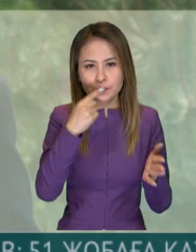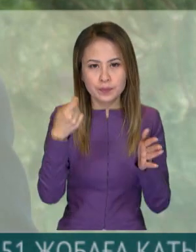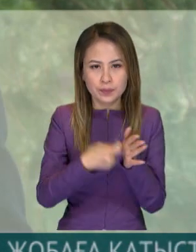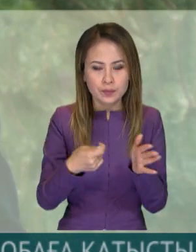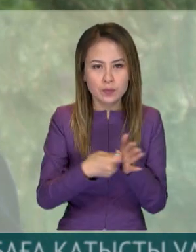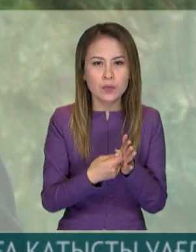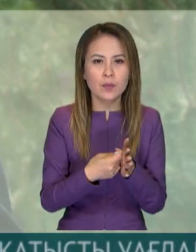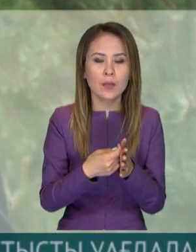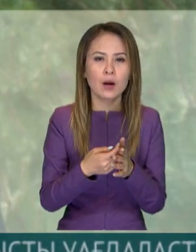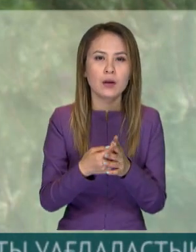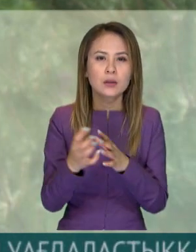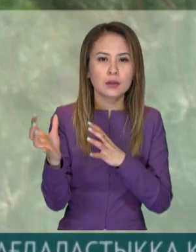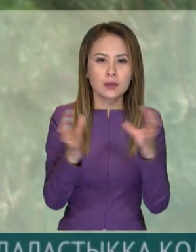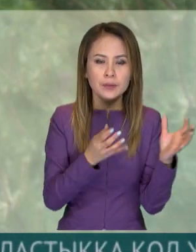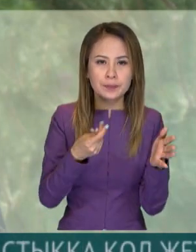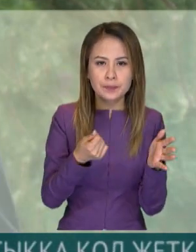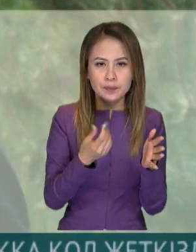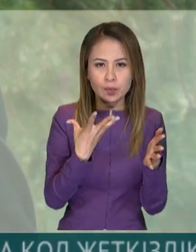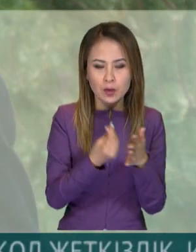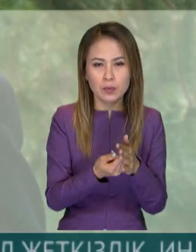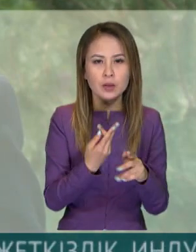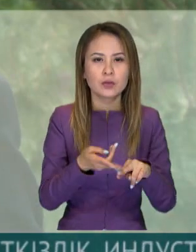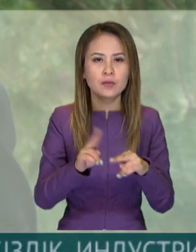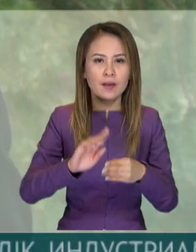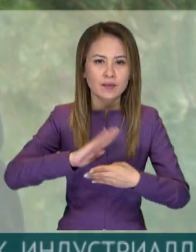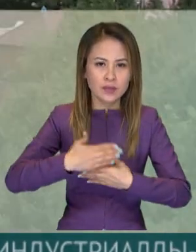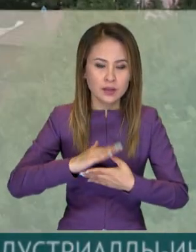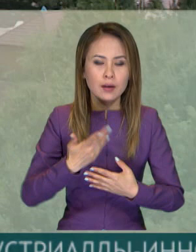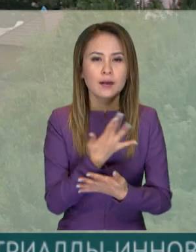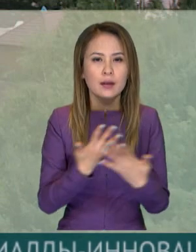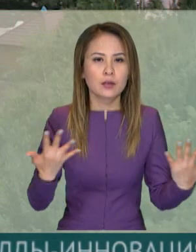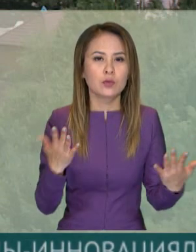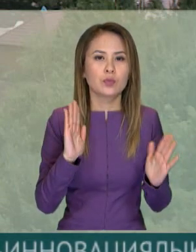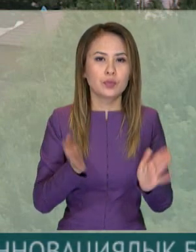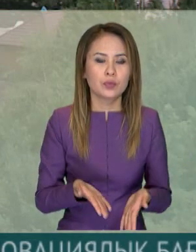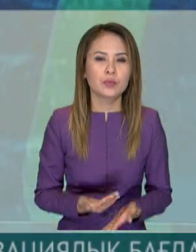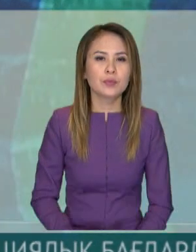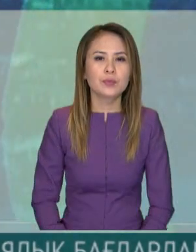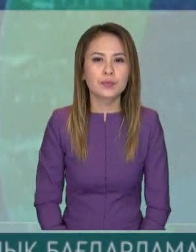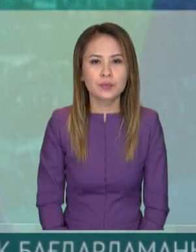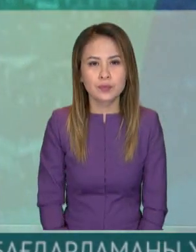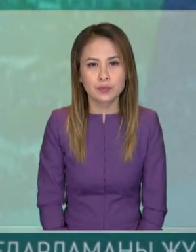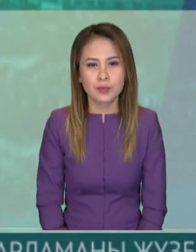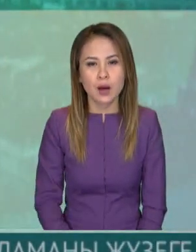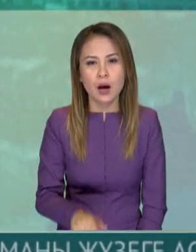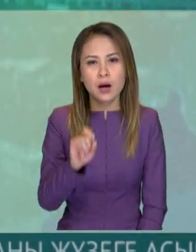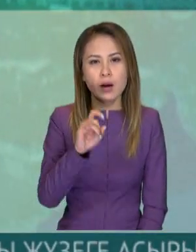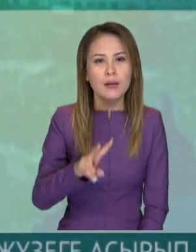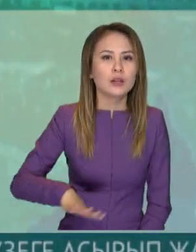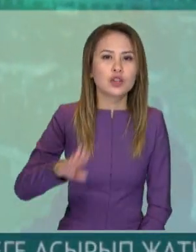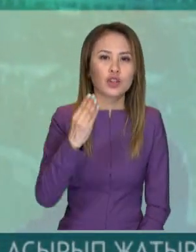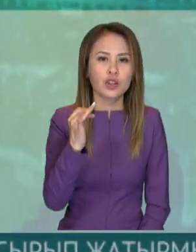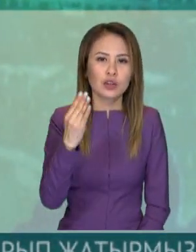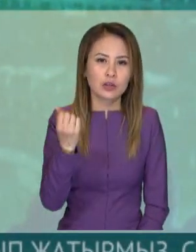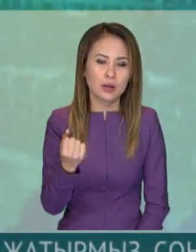қалған жаңағы жол ақысы, сонымен қатар визалық қолдау оның барлығы бағдарлама аясында төленеді. Арал ауданы